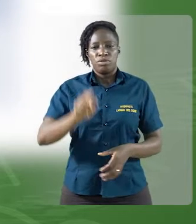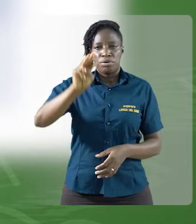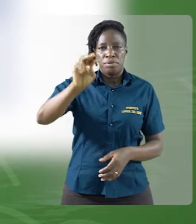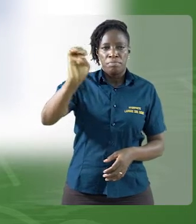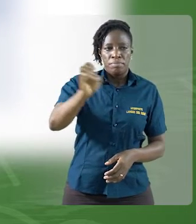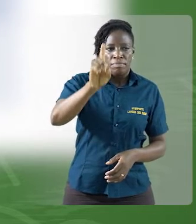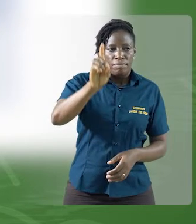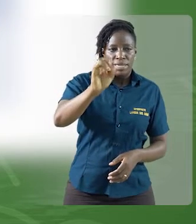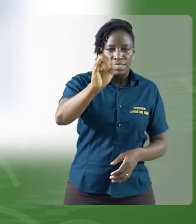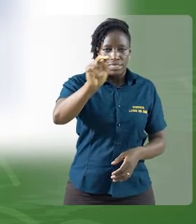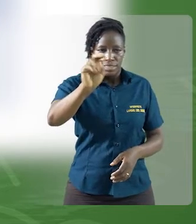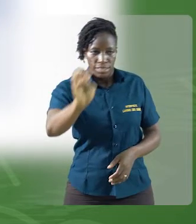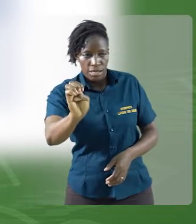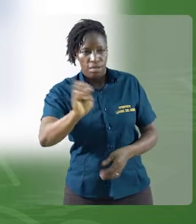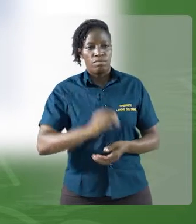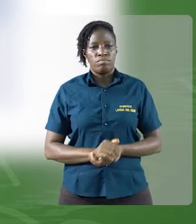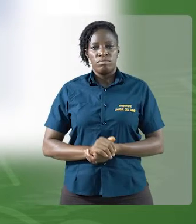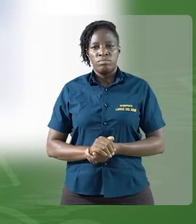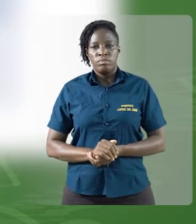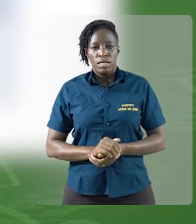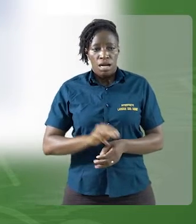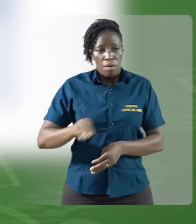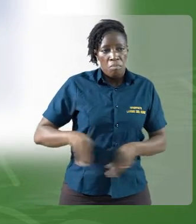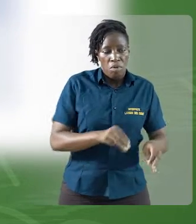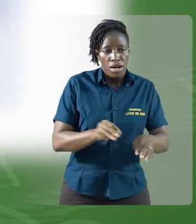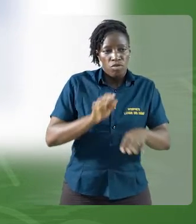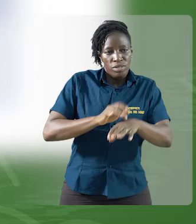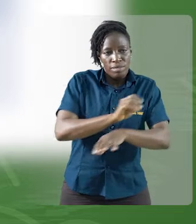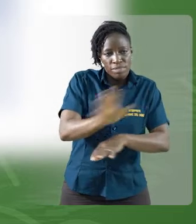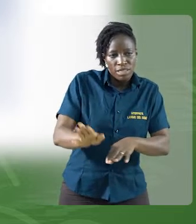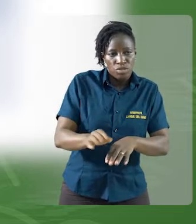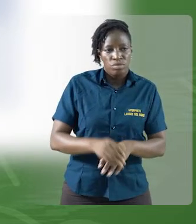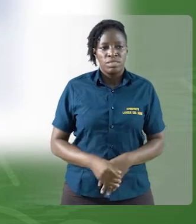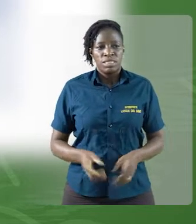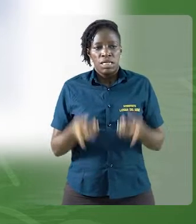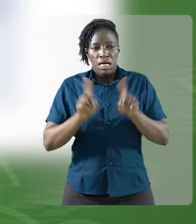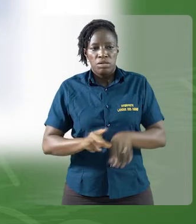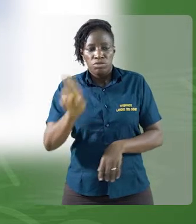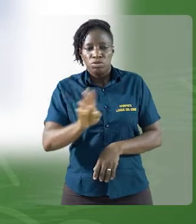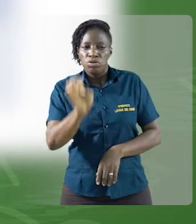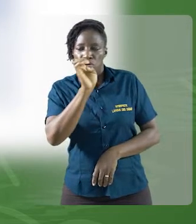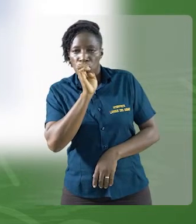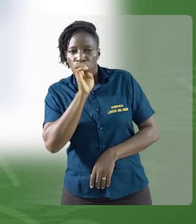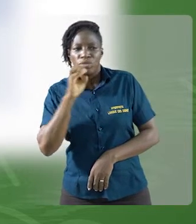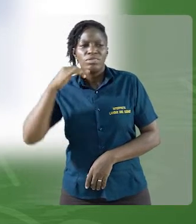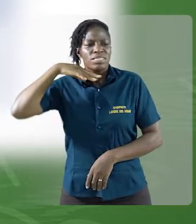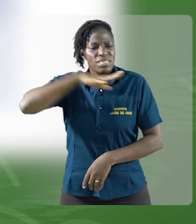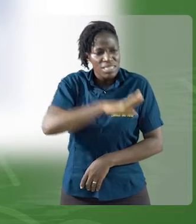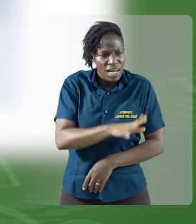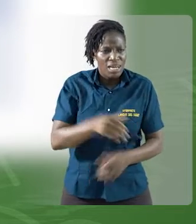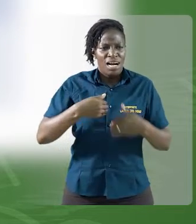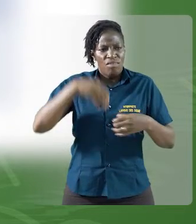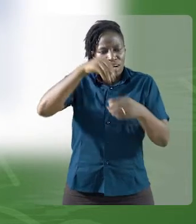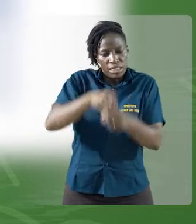la filaire de Médine. Le mode de contamination est la consommation d'eau non